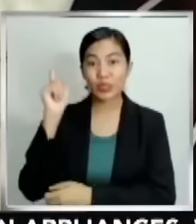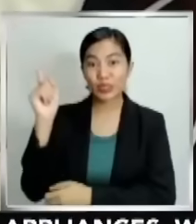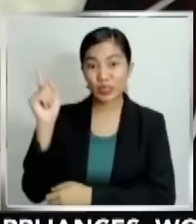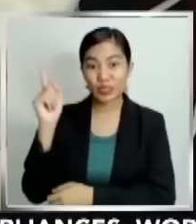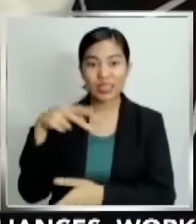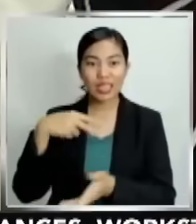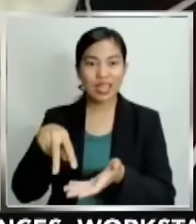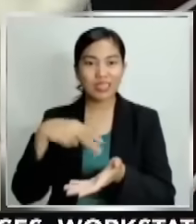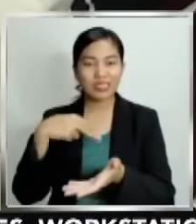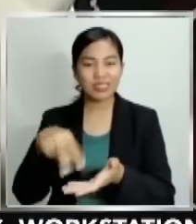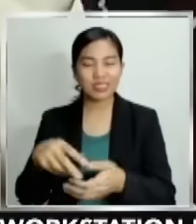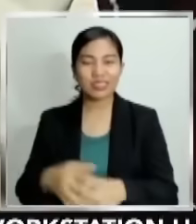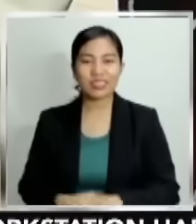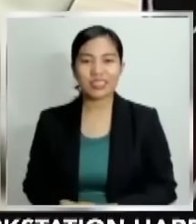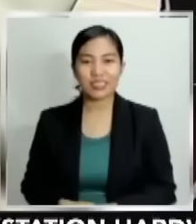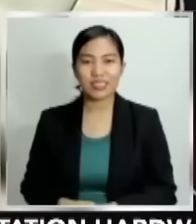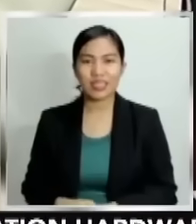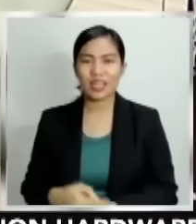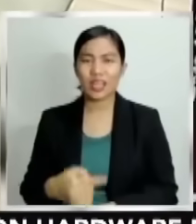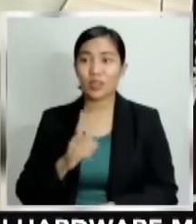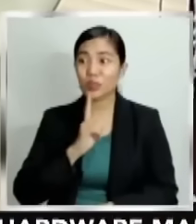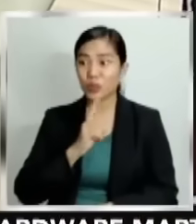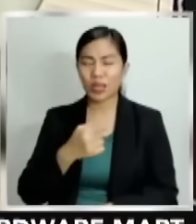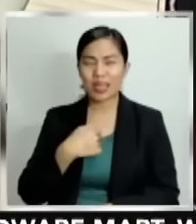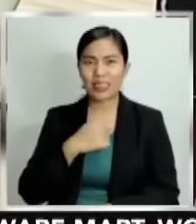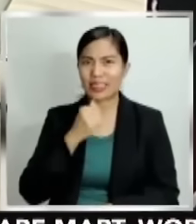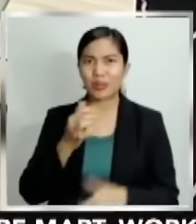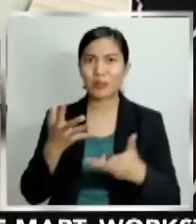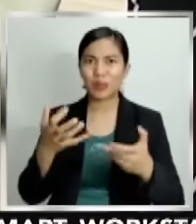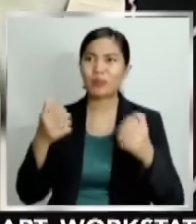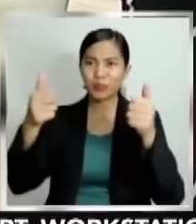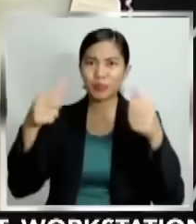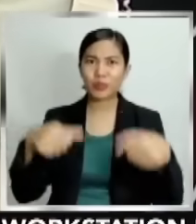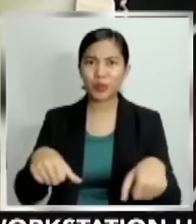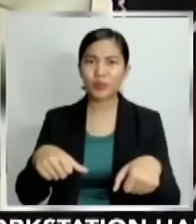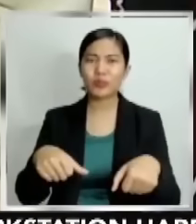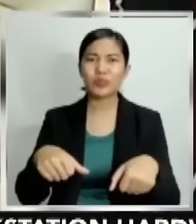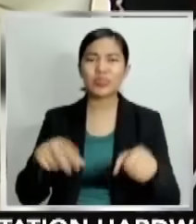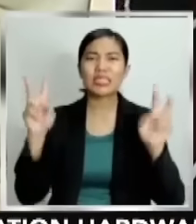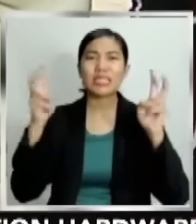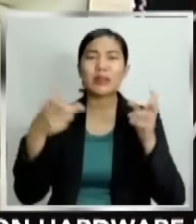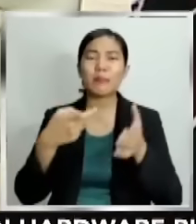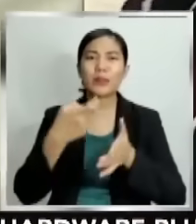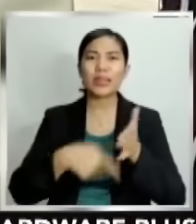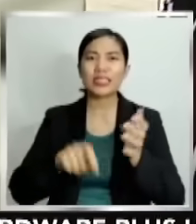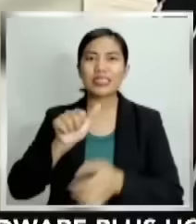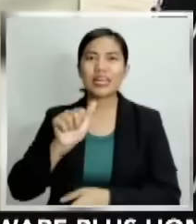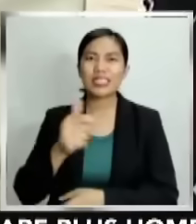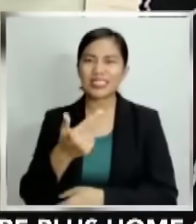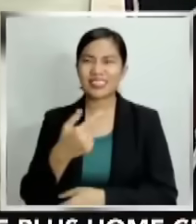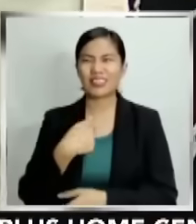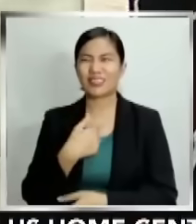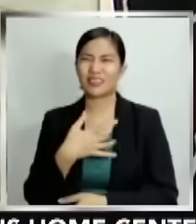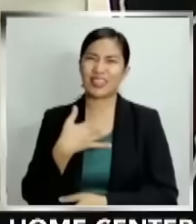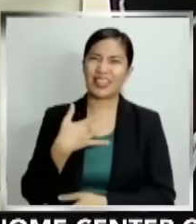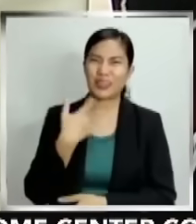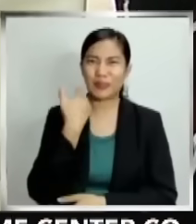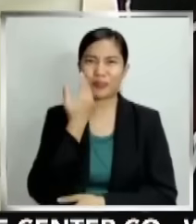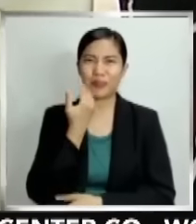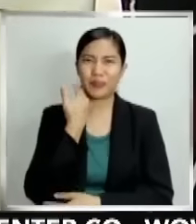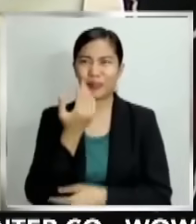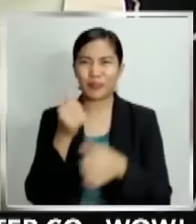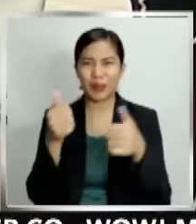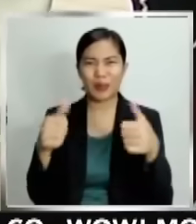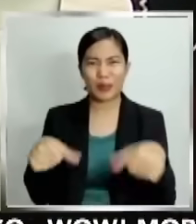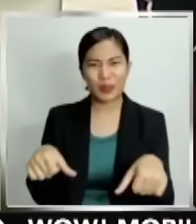ayoko pa nga i-post yung price tag kasi sabi ko parang naiilang akong i-post kasi parang nahihiya ako na mag-post uli ng ganun.